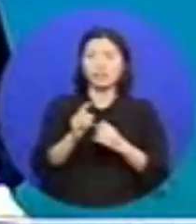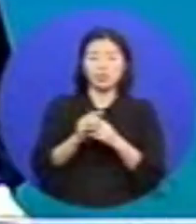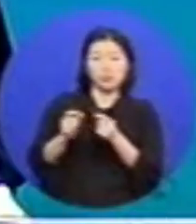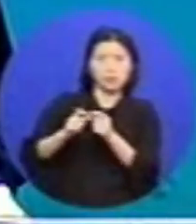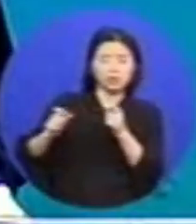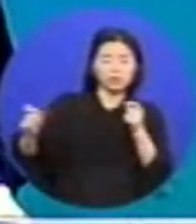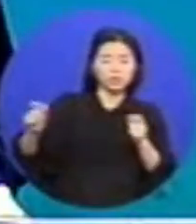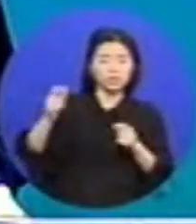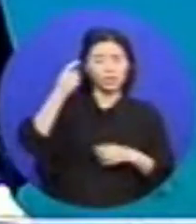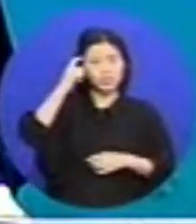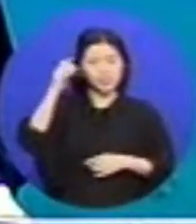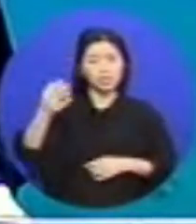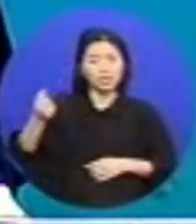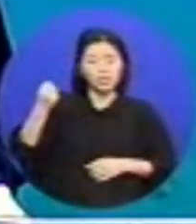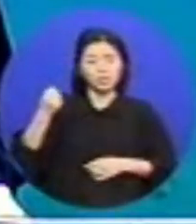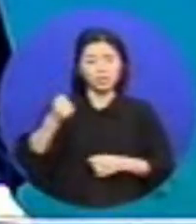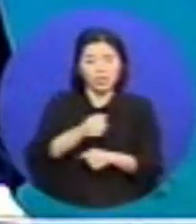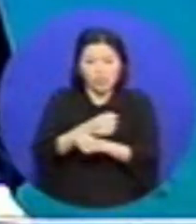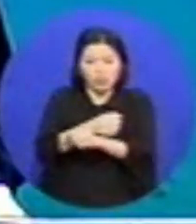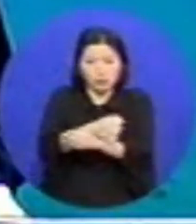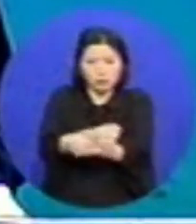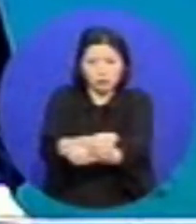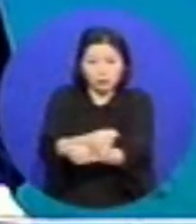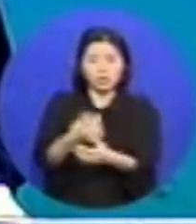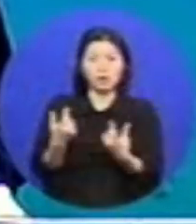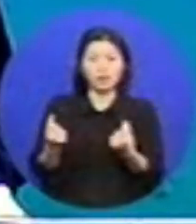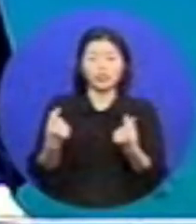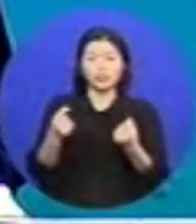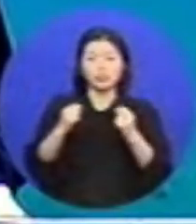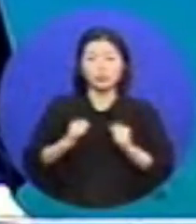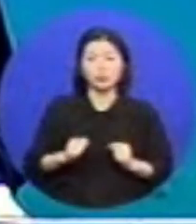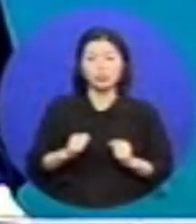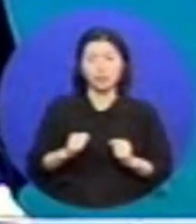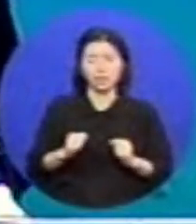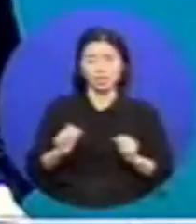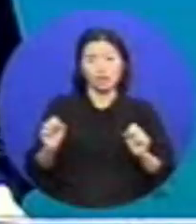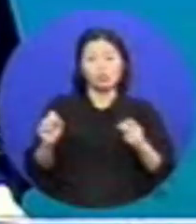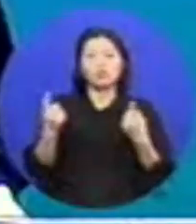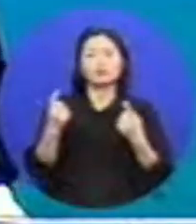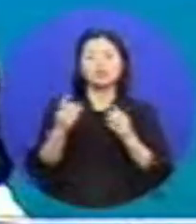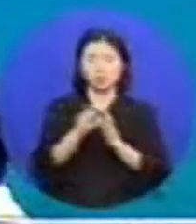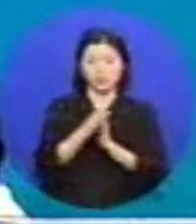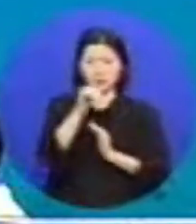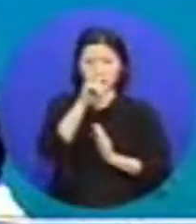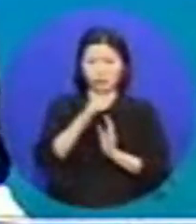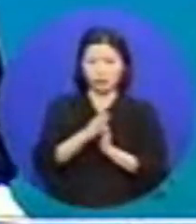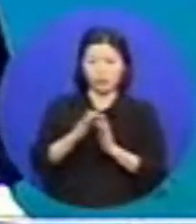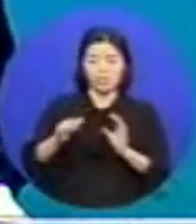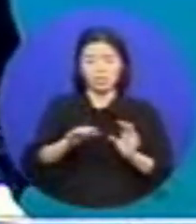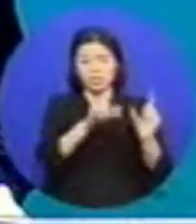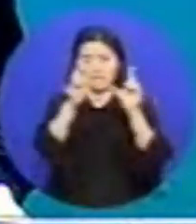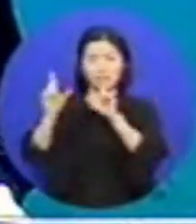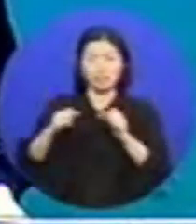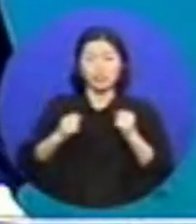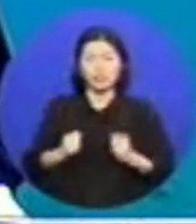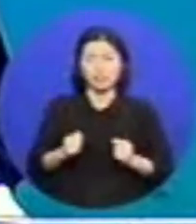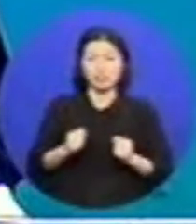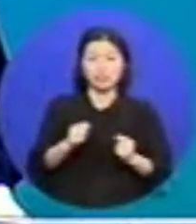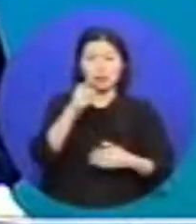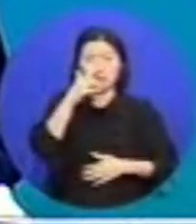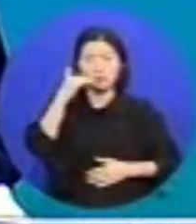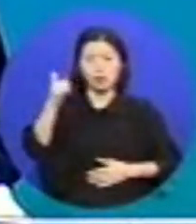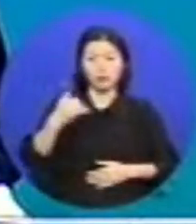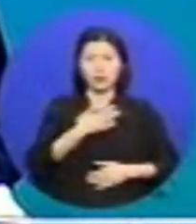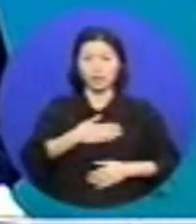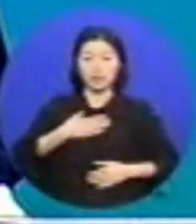하고 생각하는 족쇄와 같은 존재이기도 합니다. 살아계신 부모님들과는 감정적으로 얽힐 수